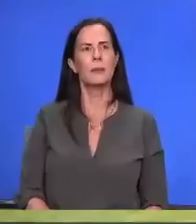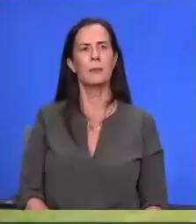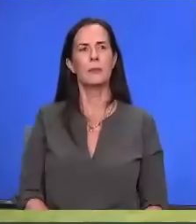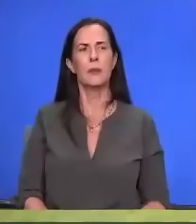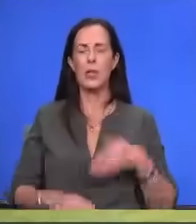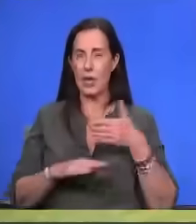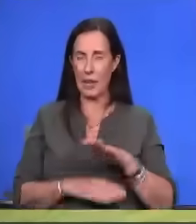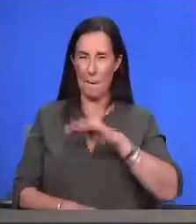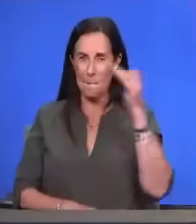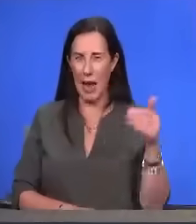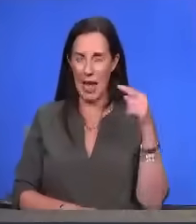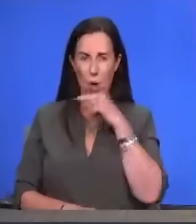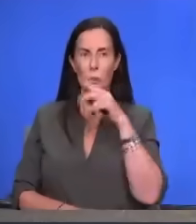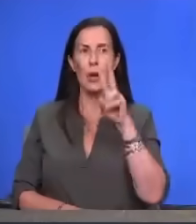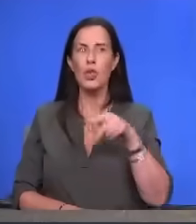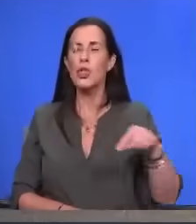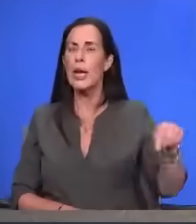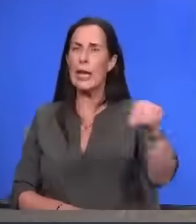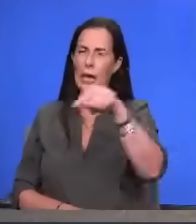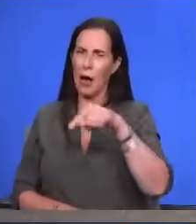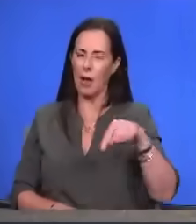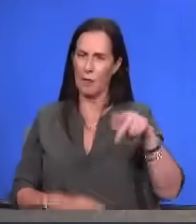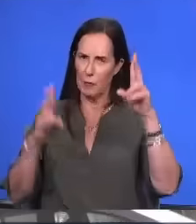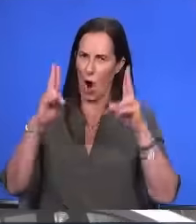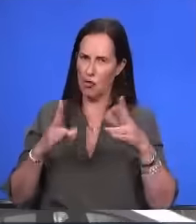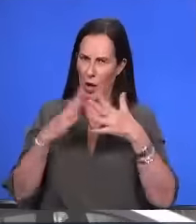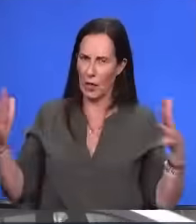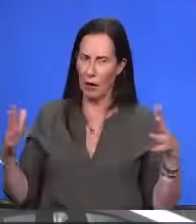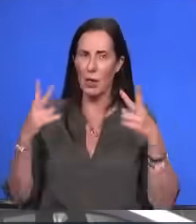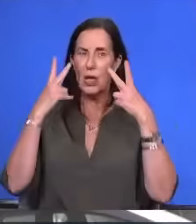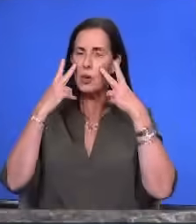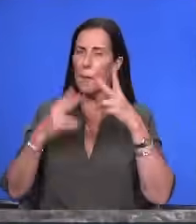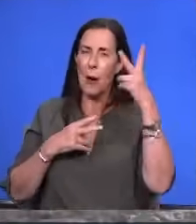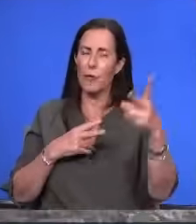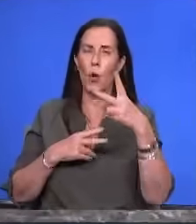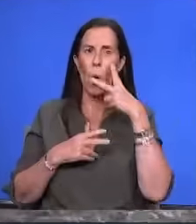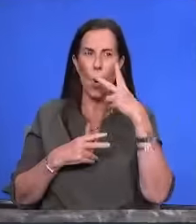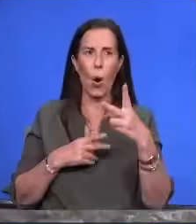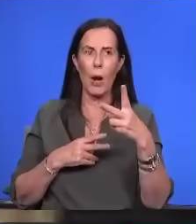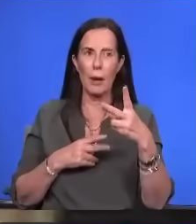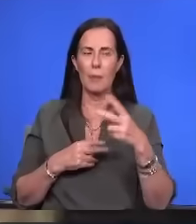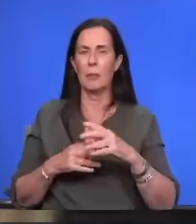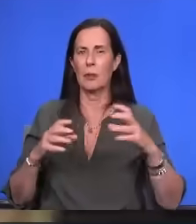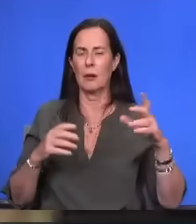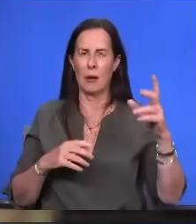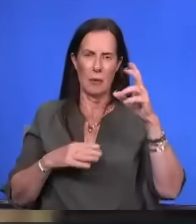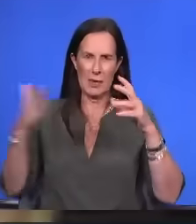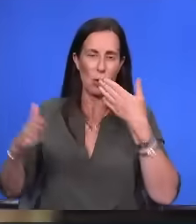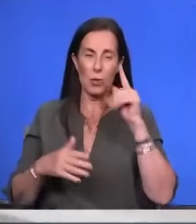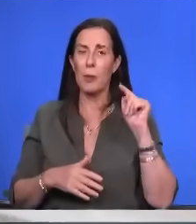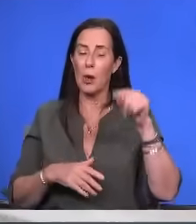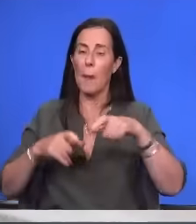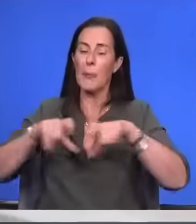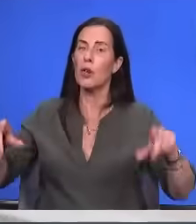כשנכנסים למעלה אדומים יש כיכר ומגרש חניה גדול. כשמביטים מערב ורואים את הזריה והבודיס, לכאן, למגרש